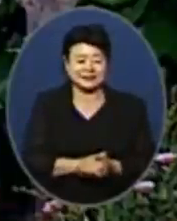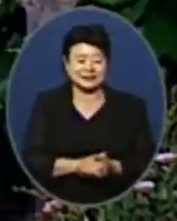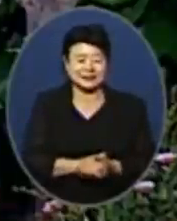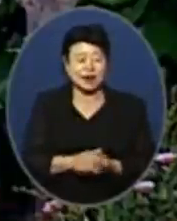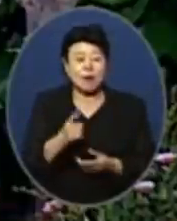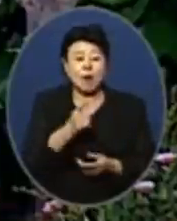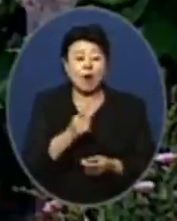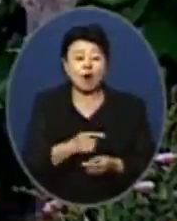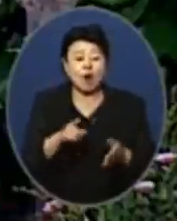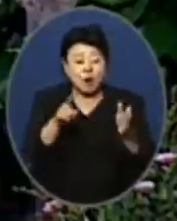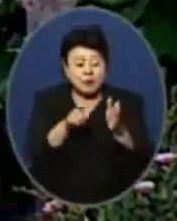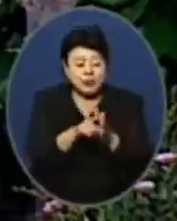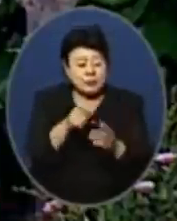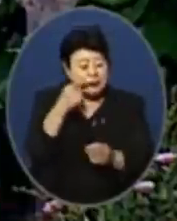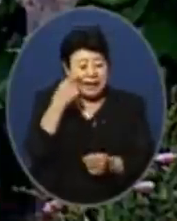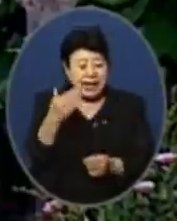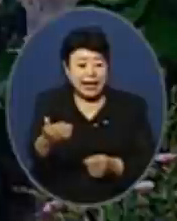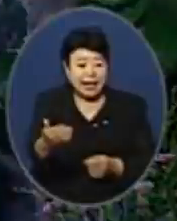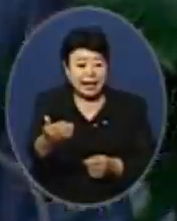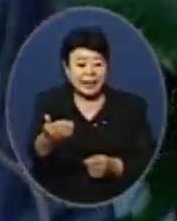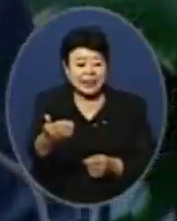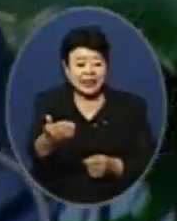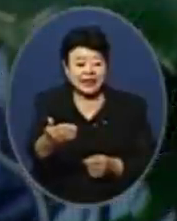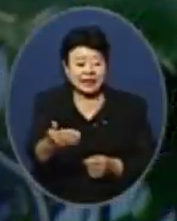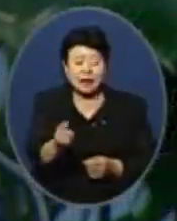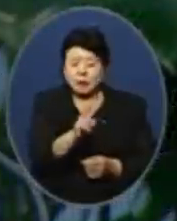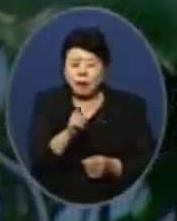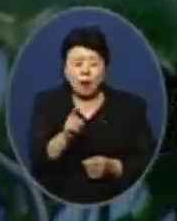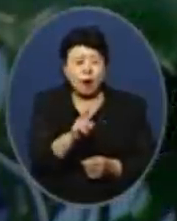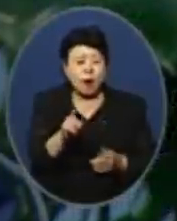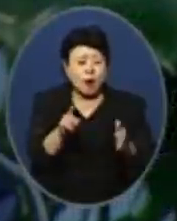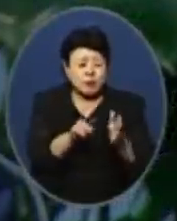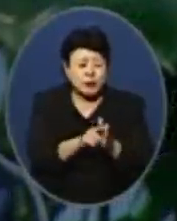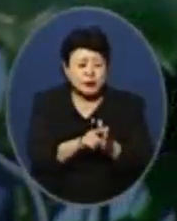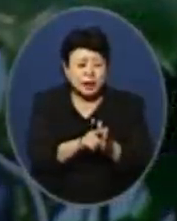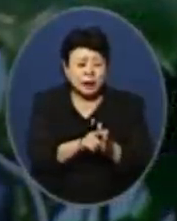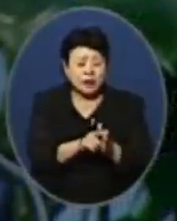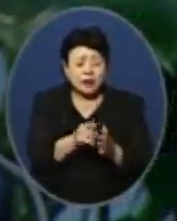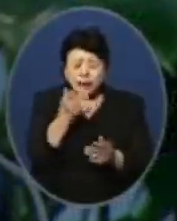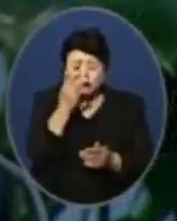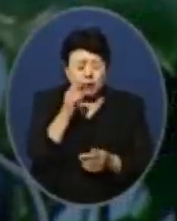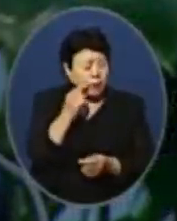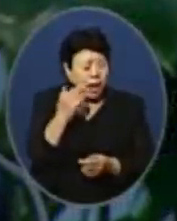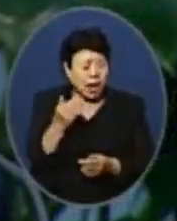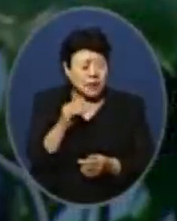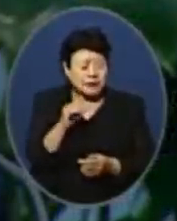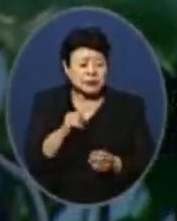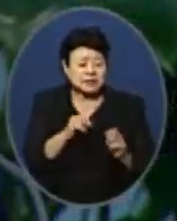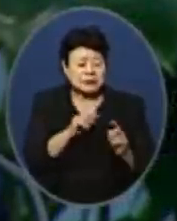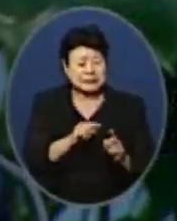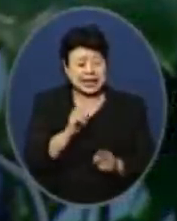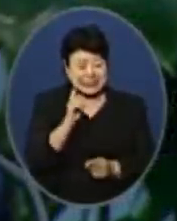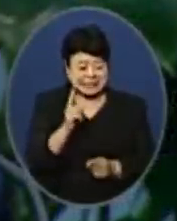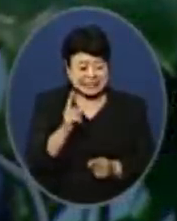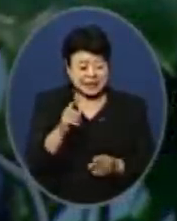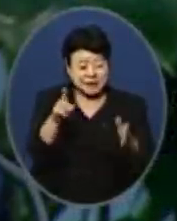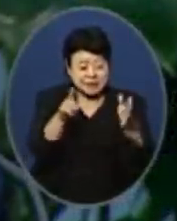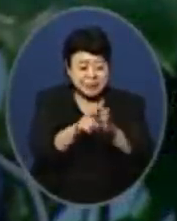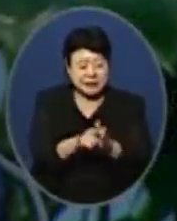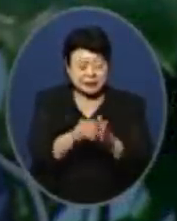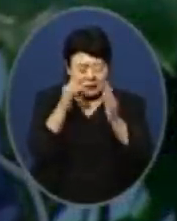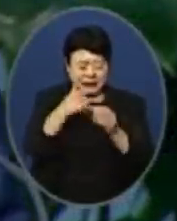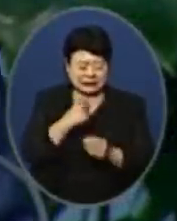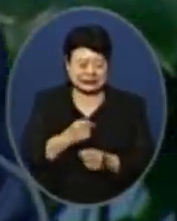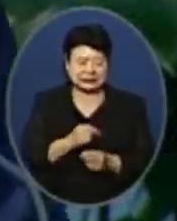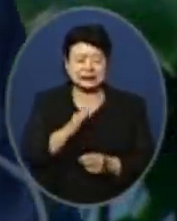그럼 무엇이 믿음인가? 도대체 믿음이라고 하는 것이 무엇인가? 히브리서 11장 1절에 믿음은